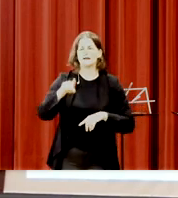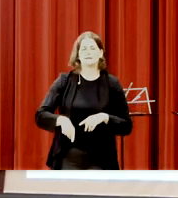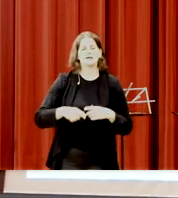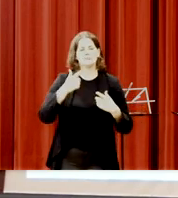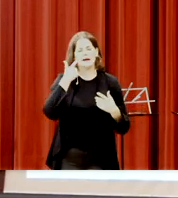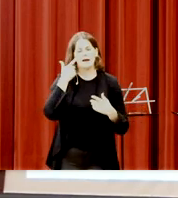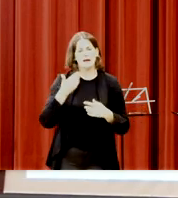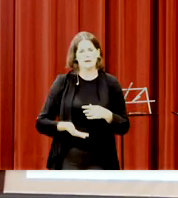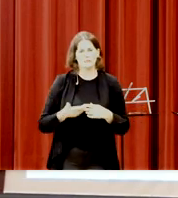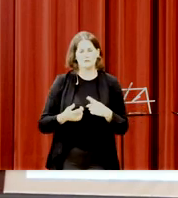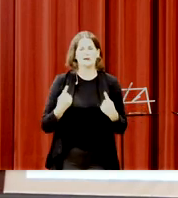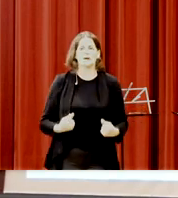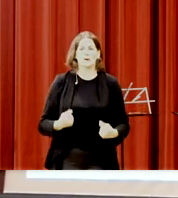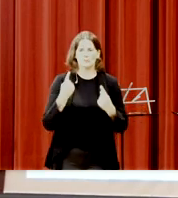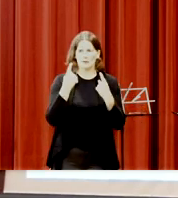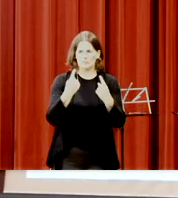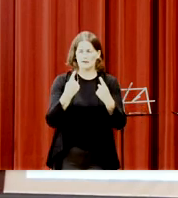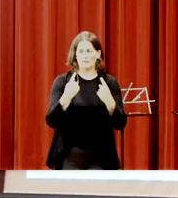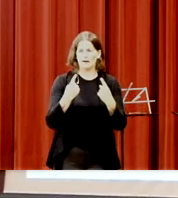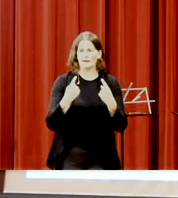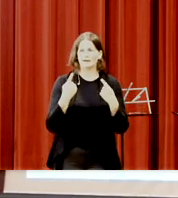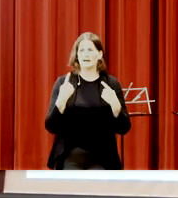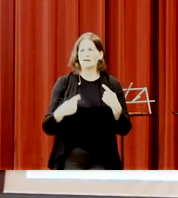aquells esports universitaris.